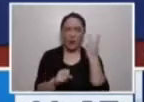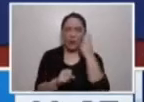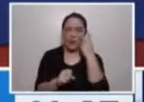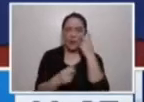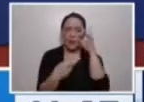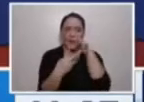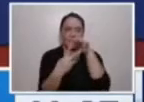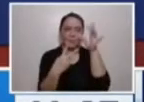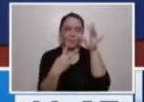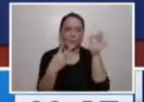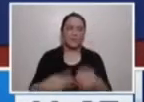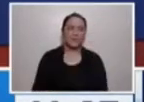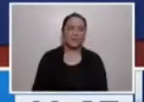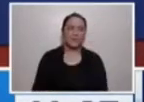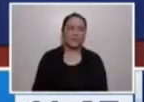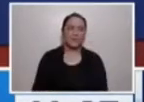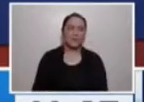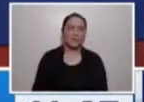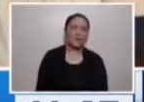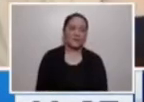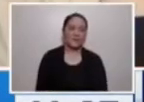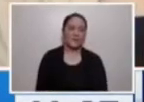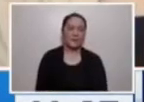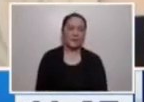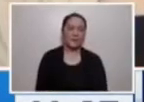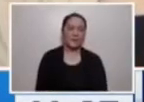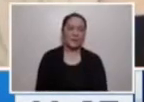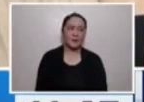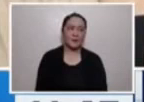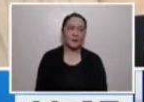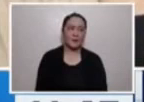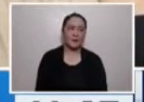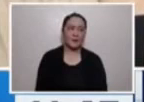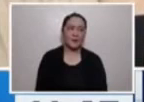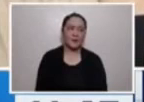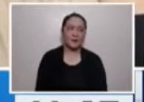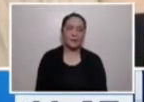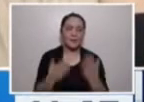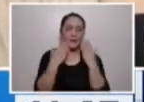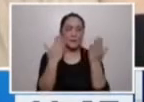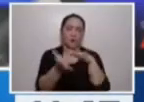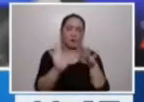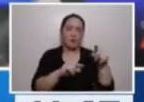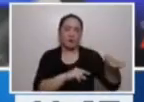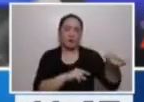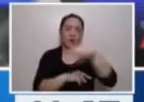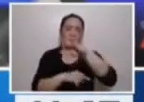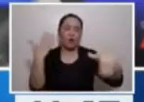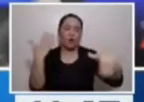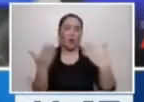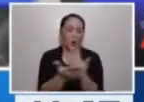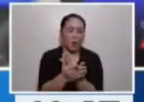Podcasting Service kasama si John Mogol. John? Ang tanghali po, Yusek Rocky, para sa ating mga badiwa